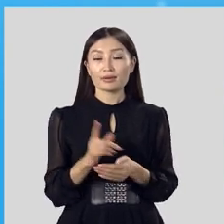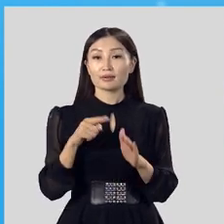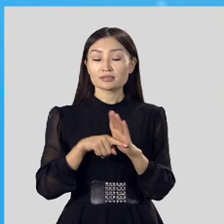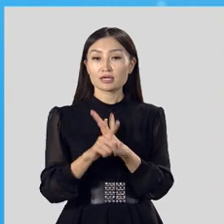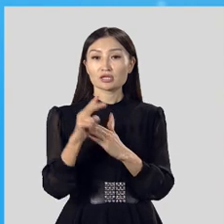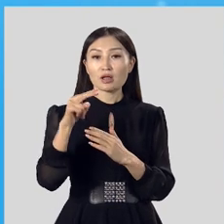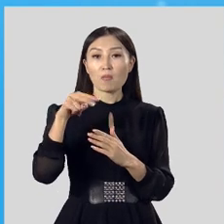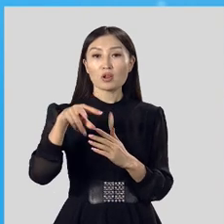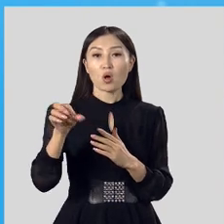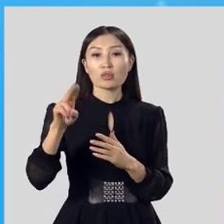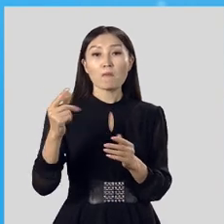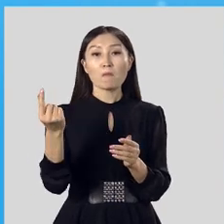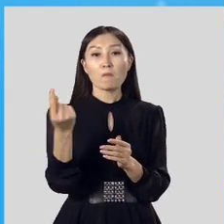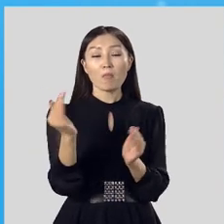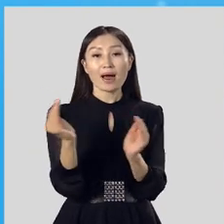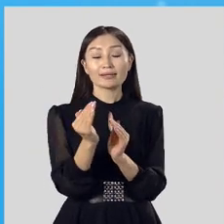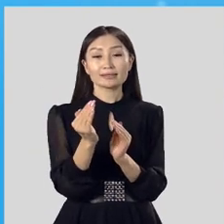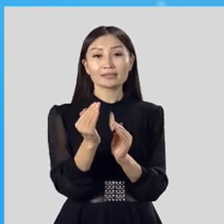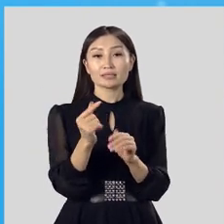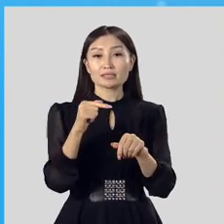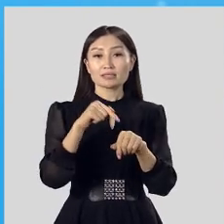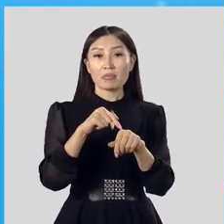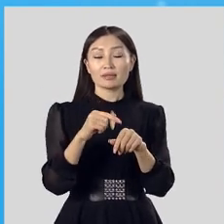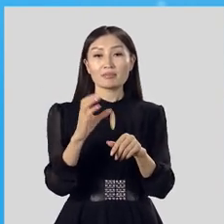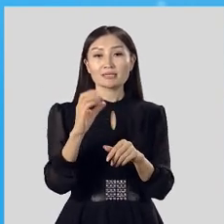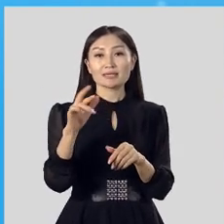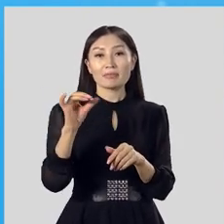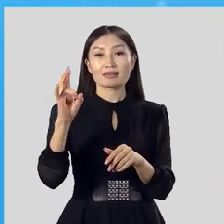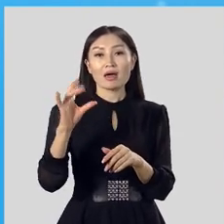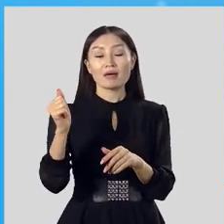Сначала плод маленький, с едва заметными семенами.